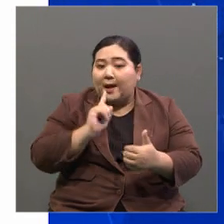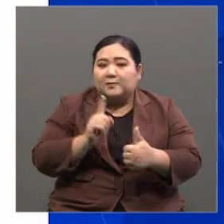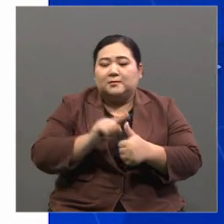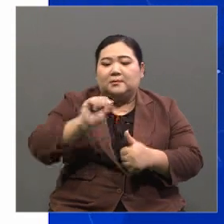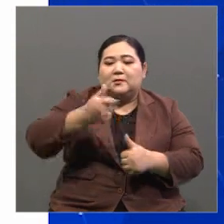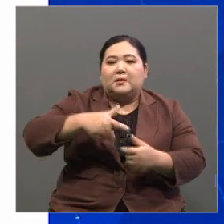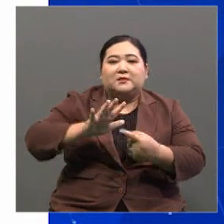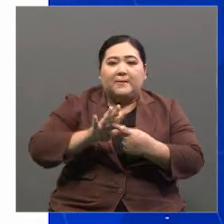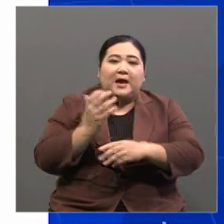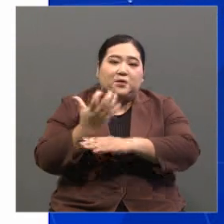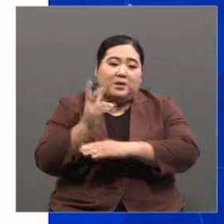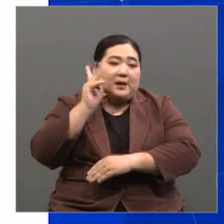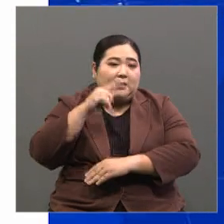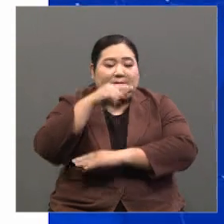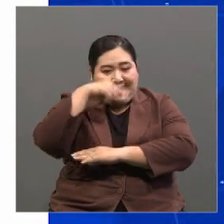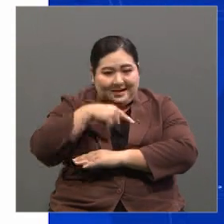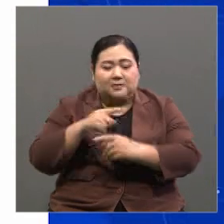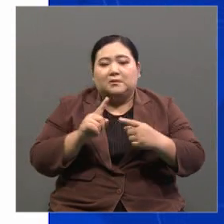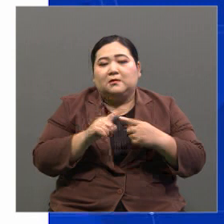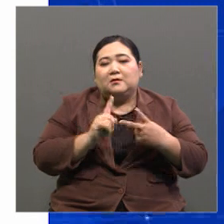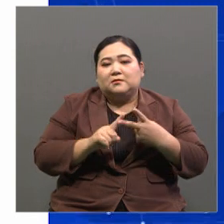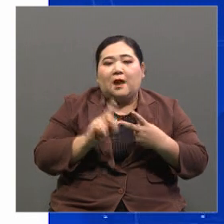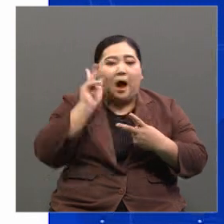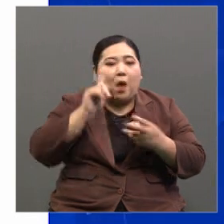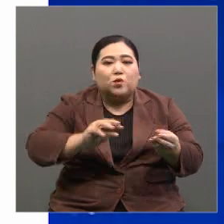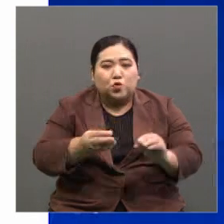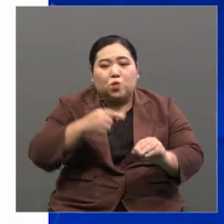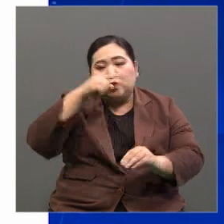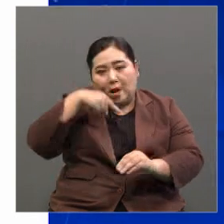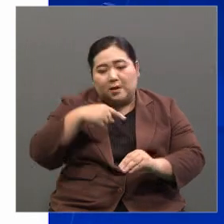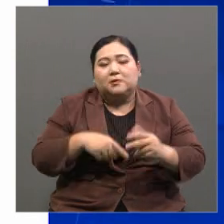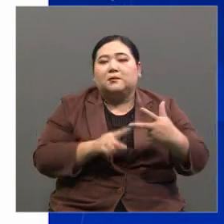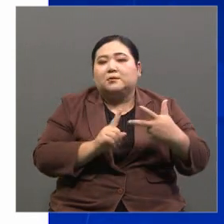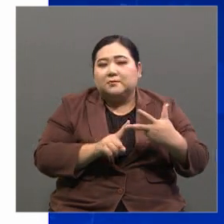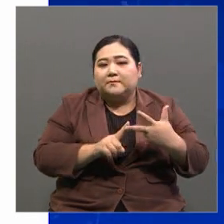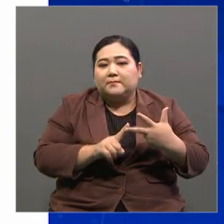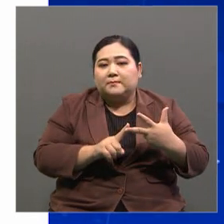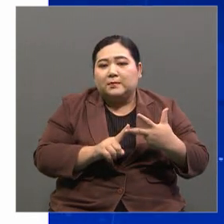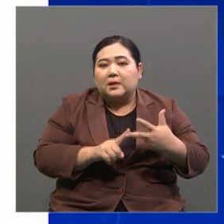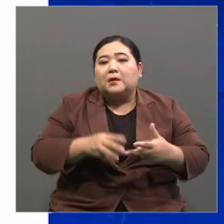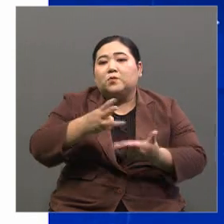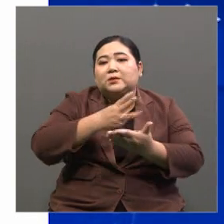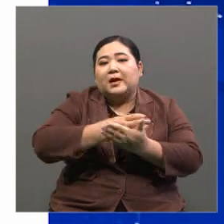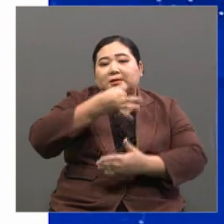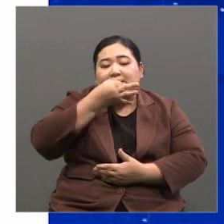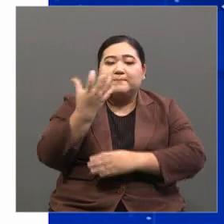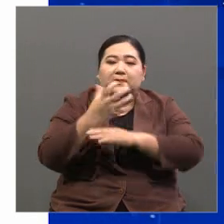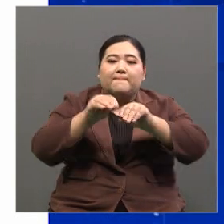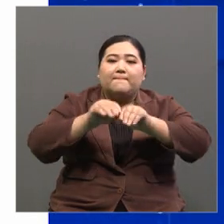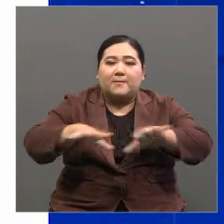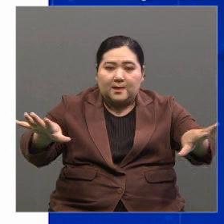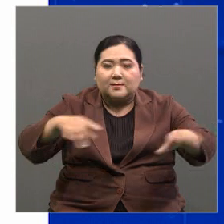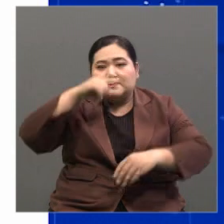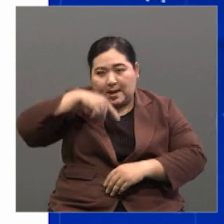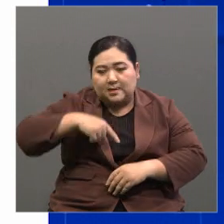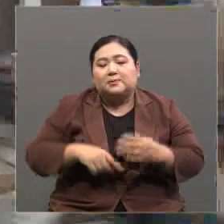สภาการสื่อมวลชนแห่งชาติสภาวิชาชีพข่าววิทยุและโทรทัศน์ไทยและสภาวิชาชีพกิจการการแพทย์ภาคและการกระจาย